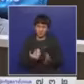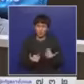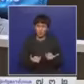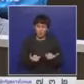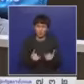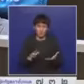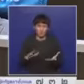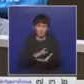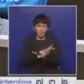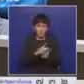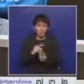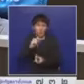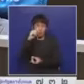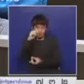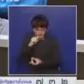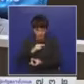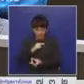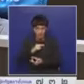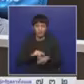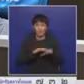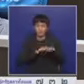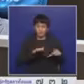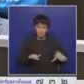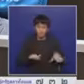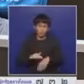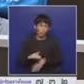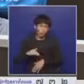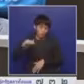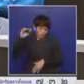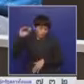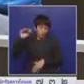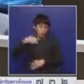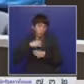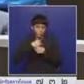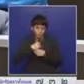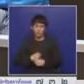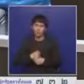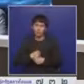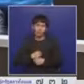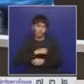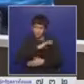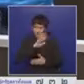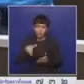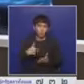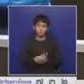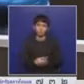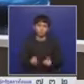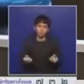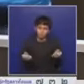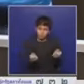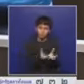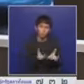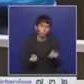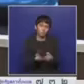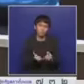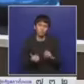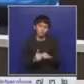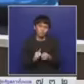ตั้งแต่เด็กผู้ใหญ่ผู้สูงอายุพวกเราได้รับผลกระทบจากเหตุการณ์